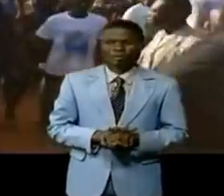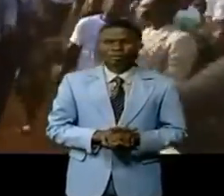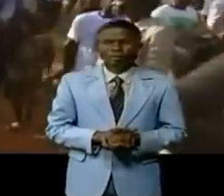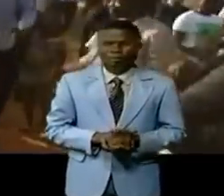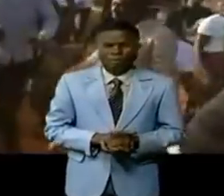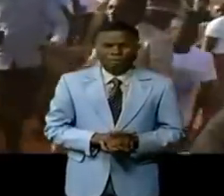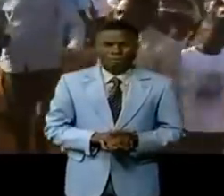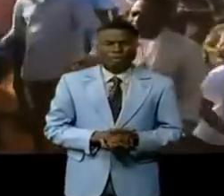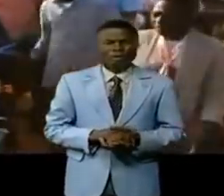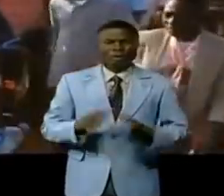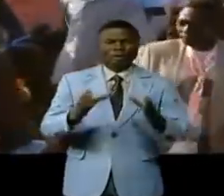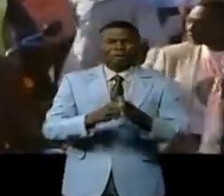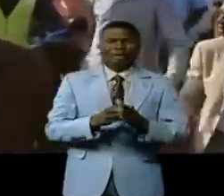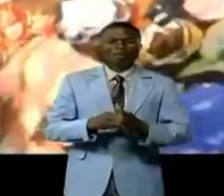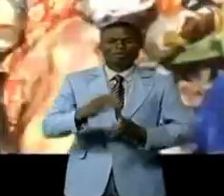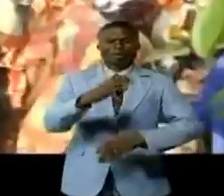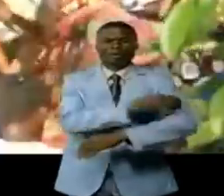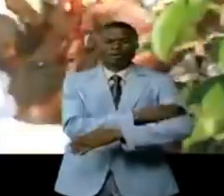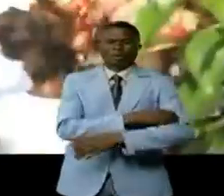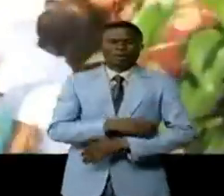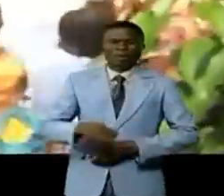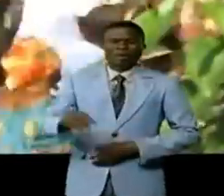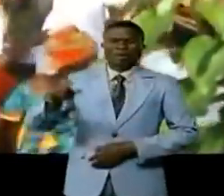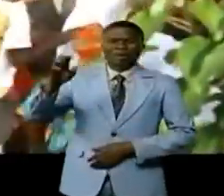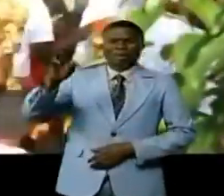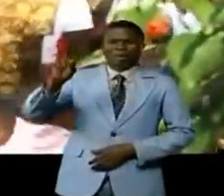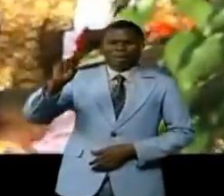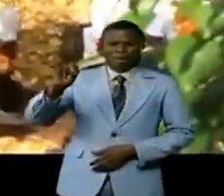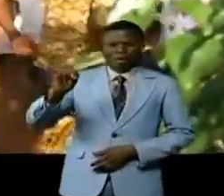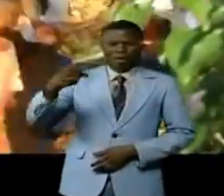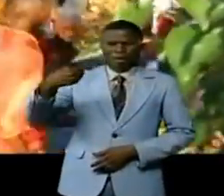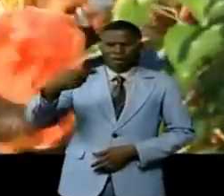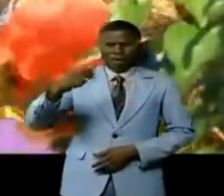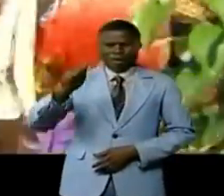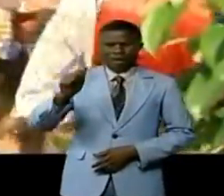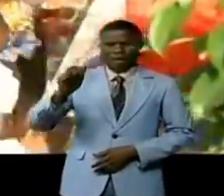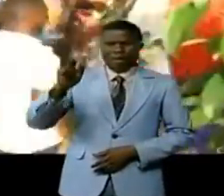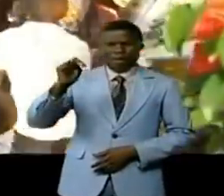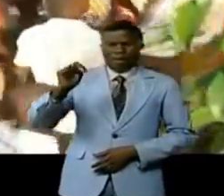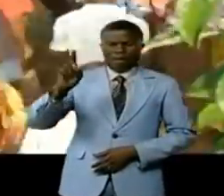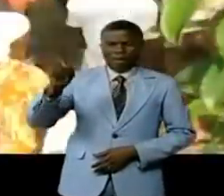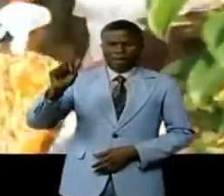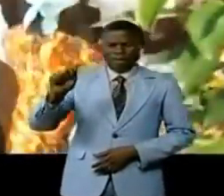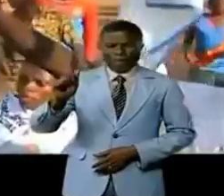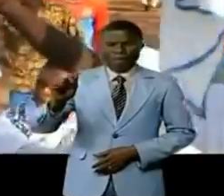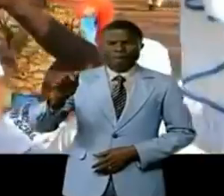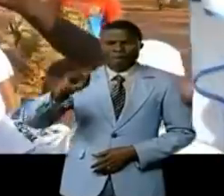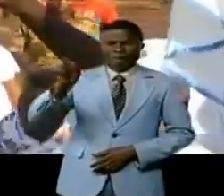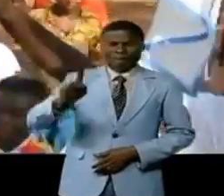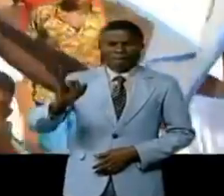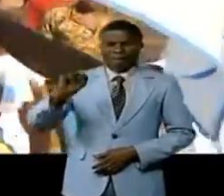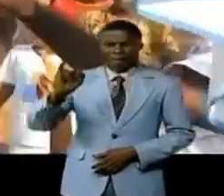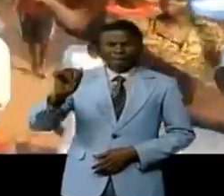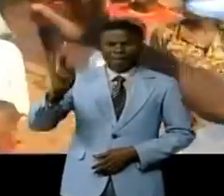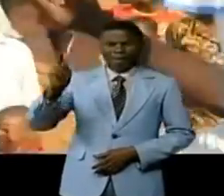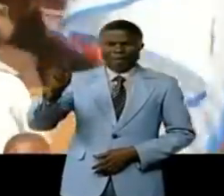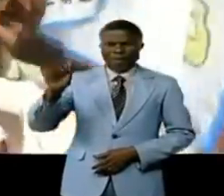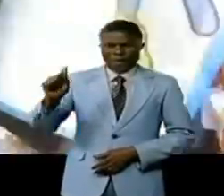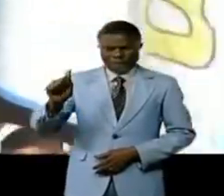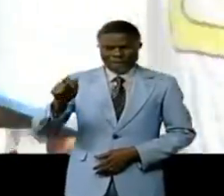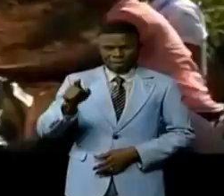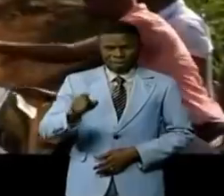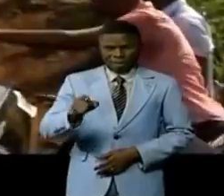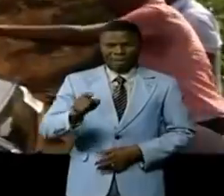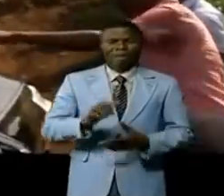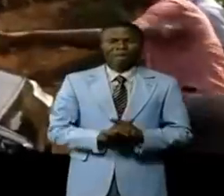C'est par les chefs lieux du territoire de Gandajika que le patron de l'administration de l'UDPS a fait son entrée dans la province de